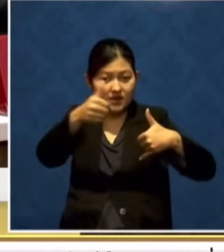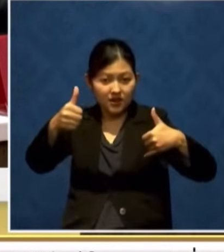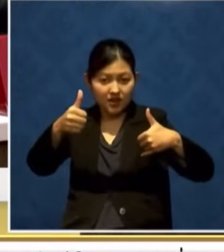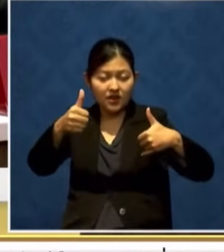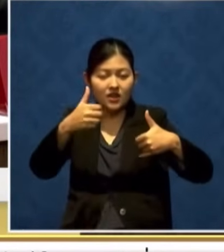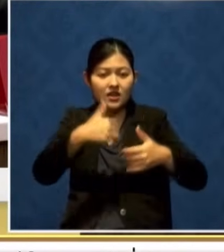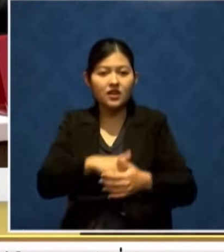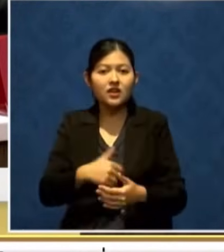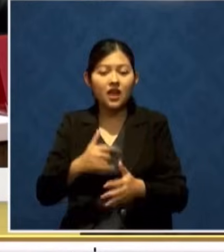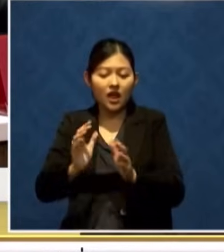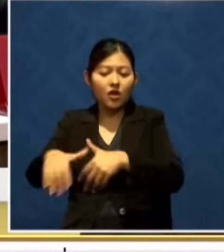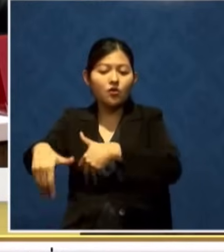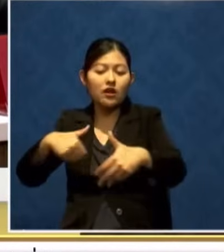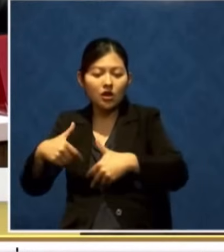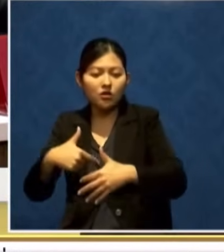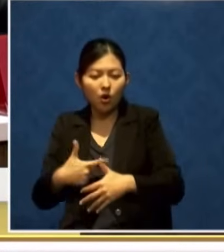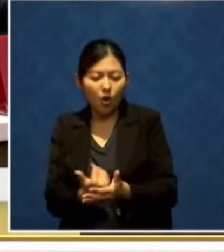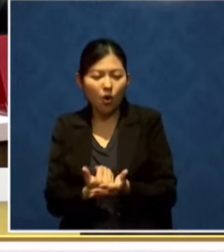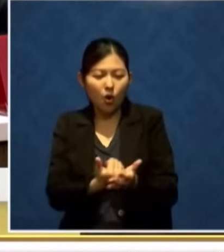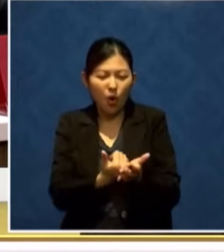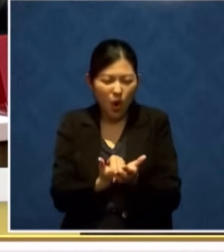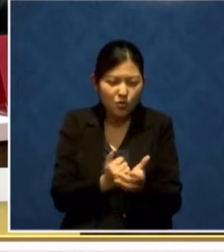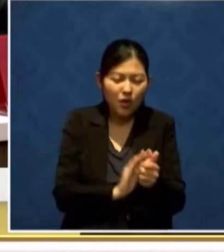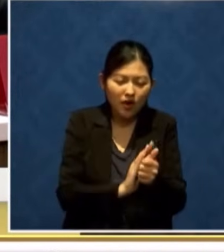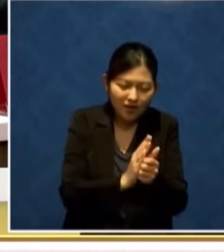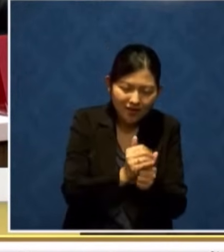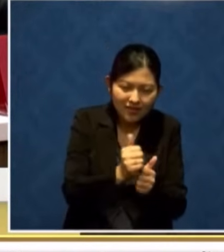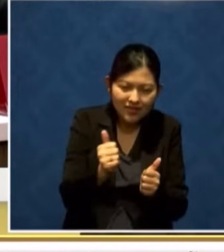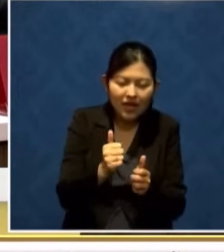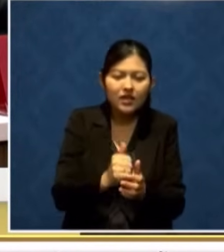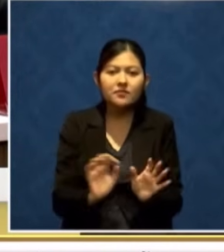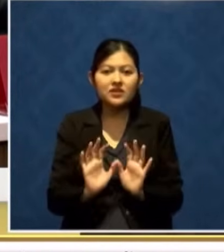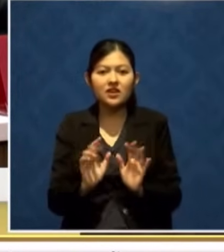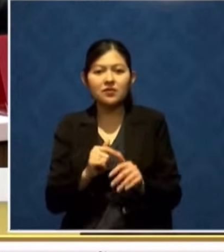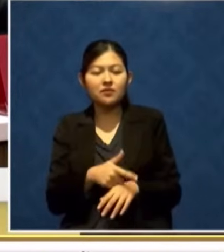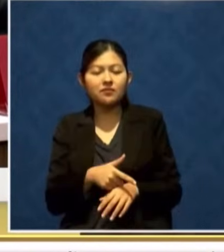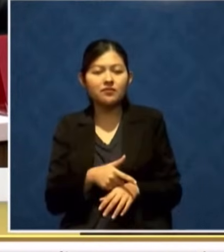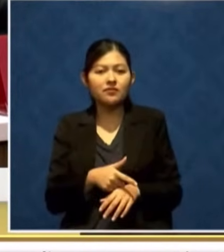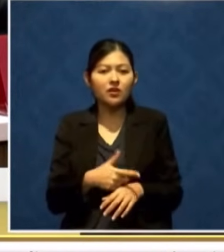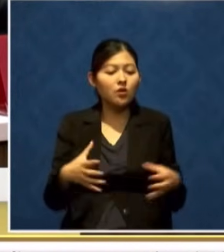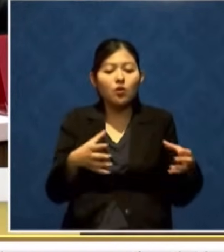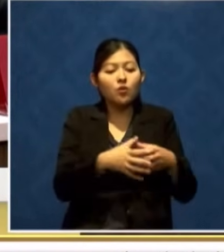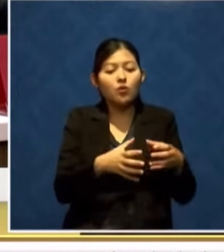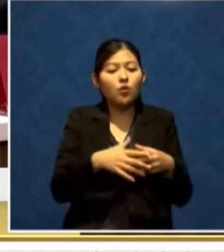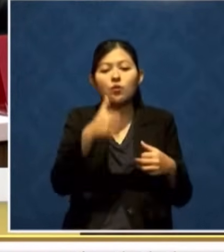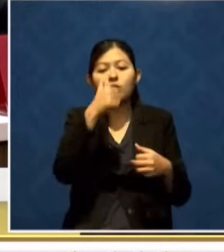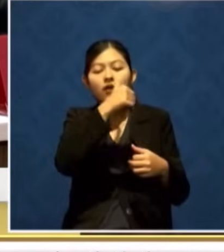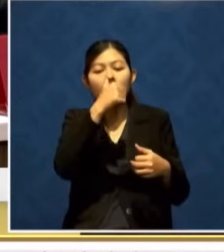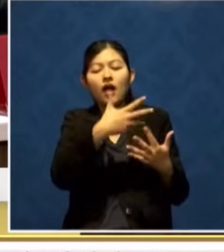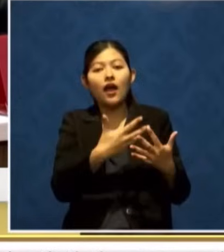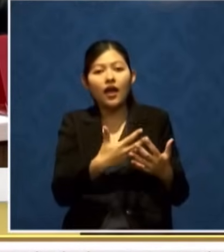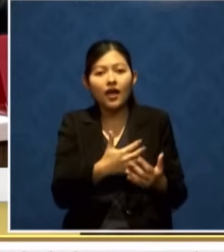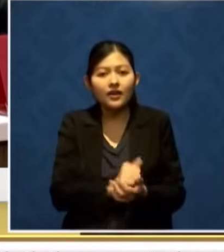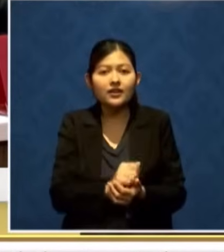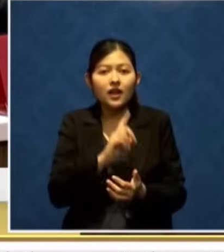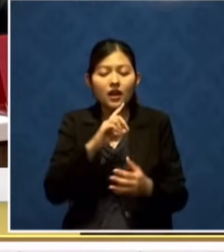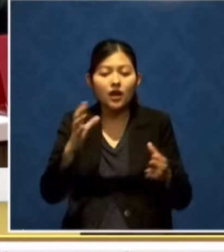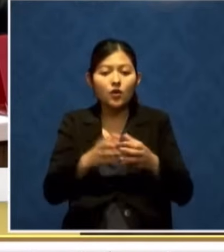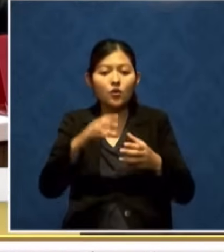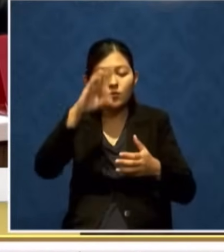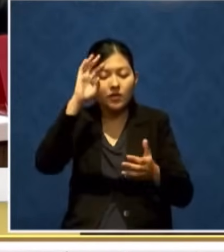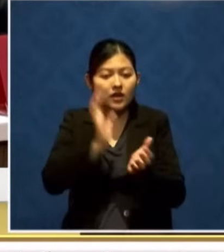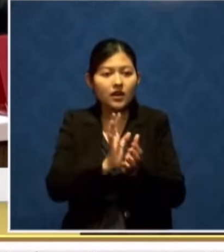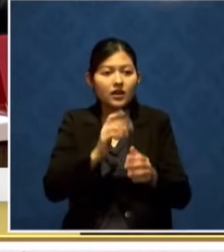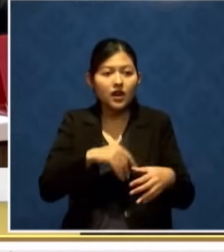จากให้พี่น้องพึ่งพาอาศัยได้ไม่ใช่ว่าแบ่งเป็นก๊กเป็นเราถ้าเป็นก๊กเป็นเราอย่างนี้ในสนนี้ถ้าไม่ขึ้นกับ